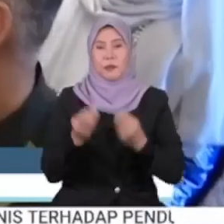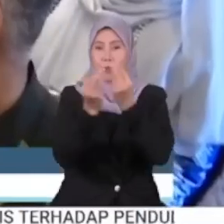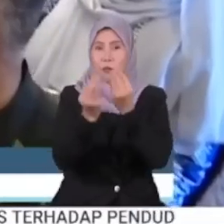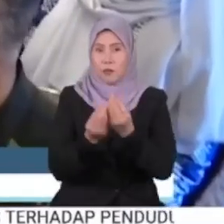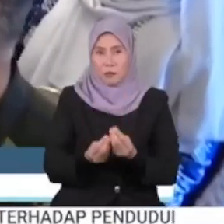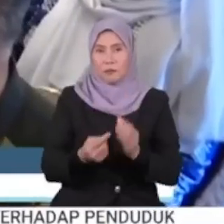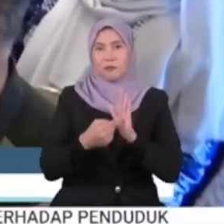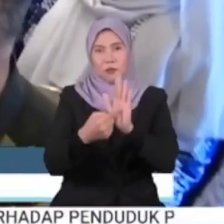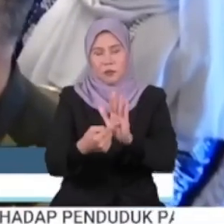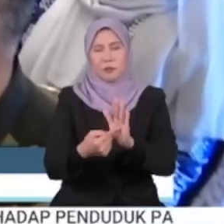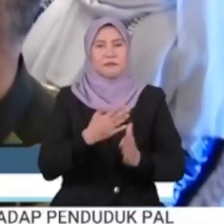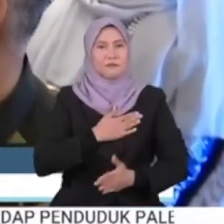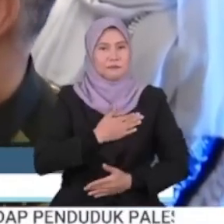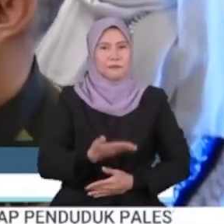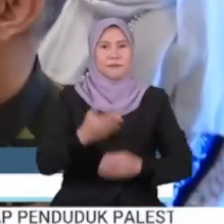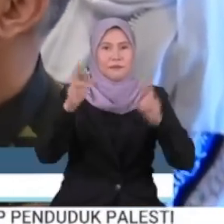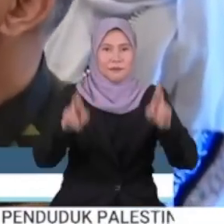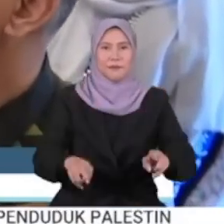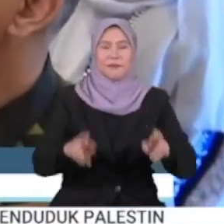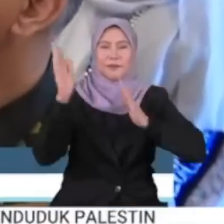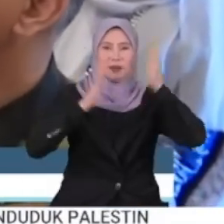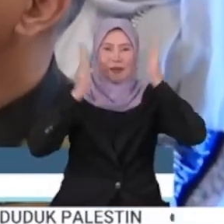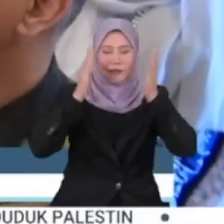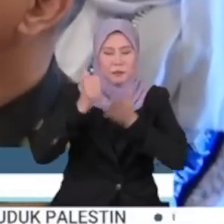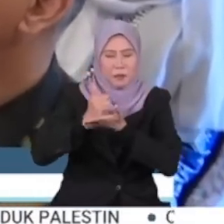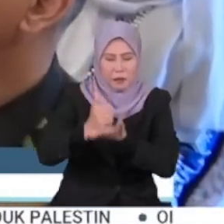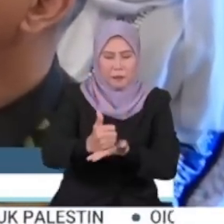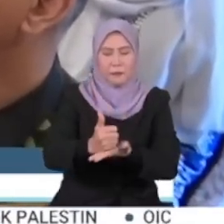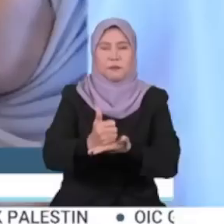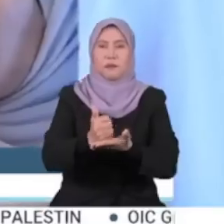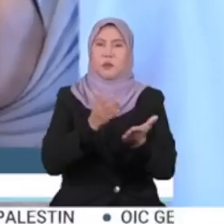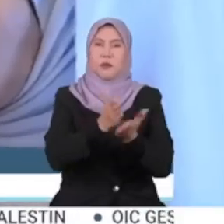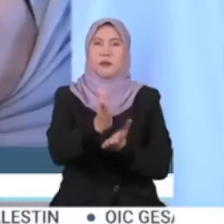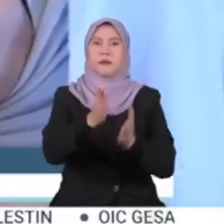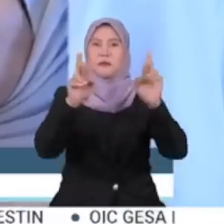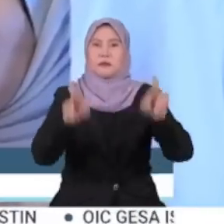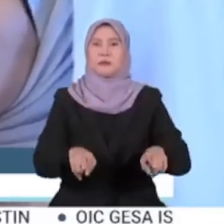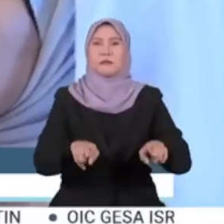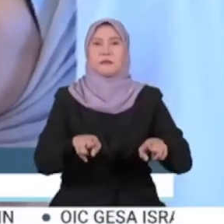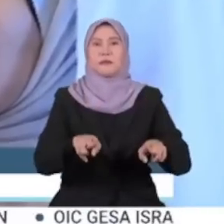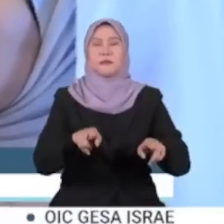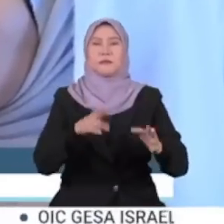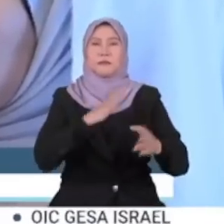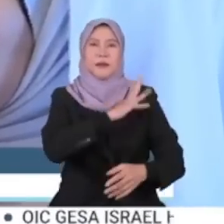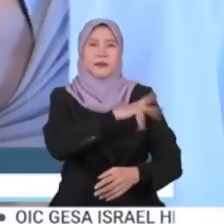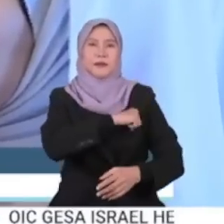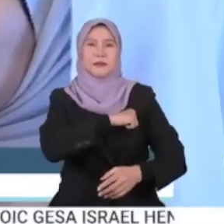itu bukti keprihatinan rakyat Malaysia dalam membantu serta menuntut hak rakyat Palestin.